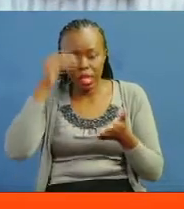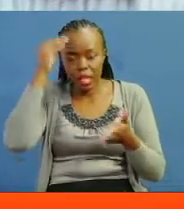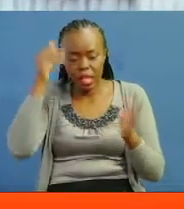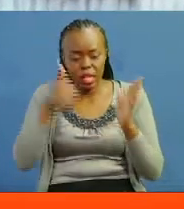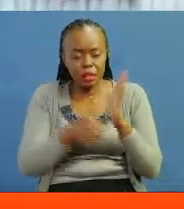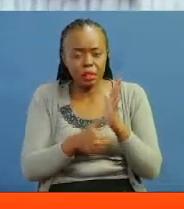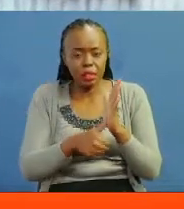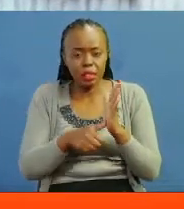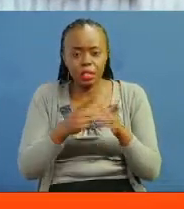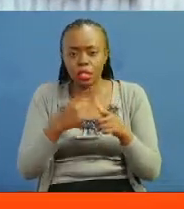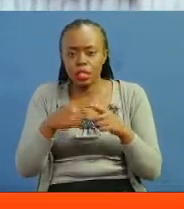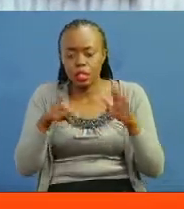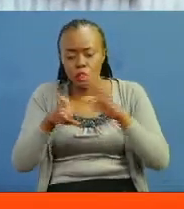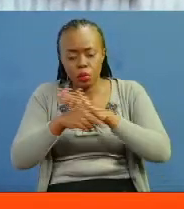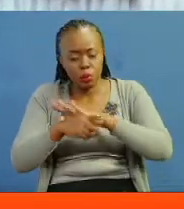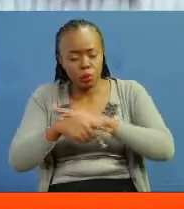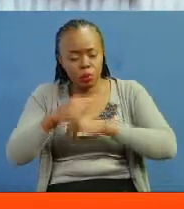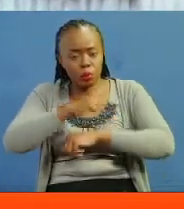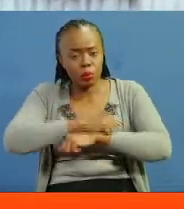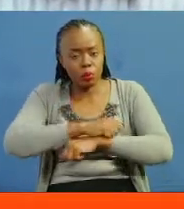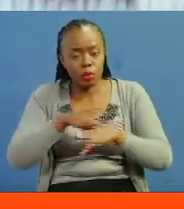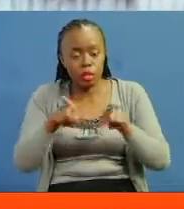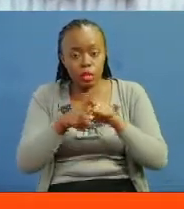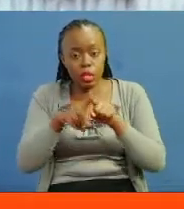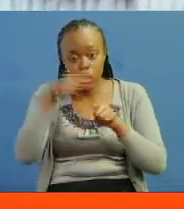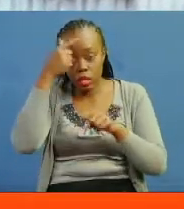kwa primary, na